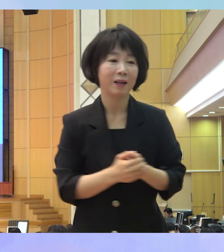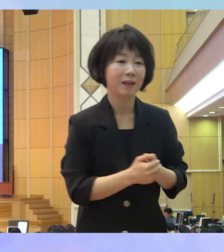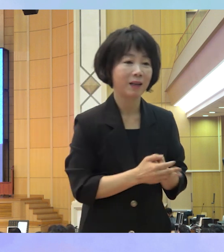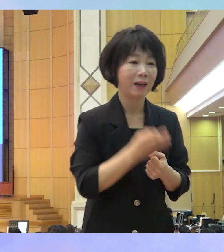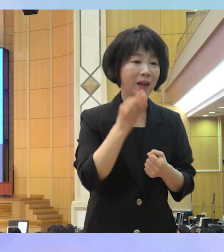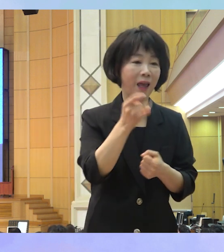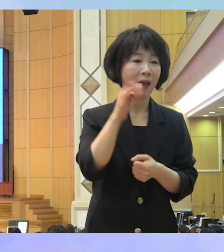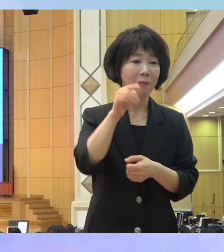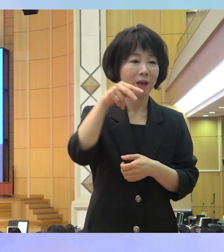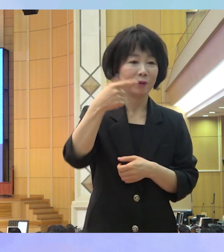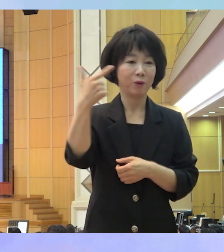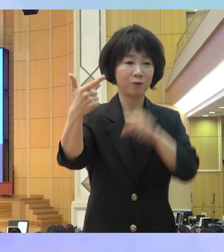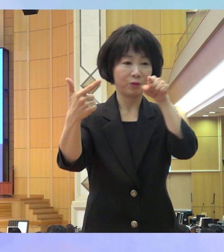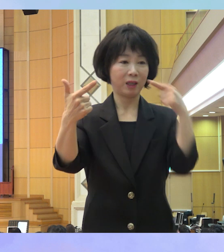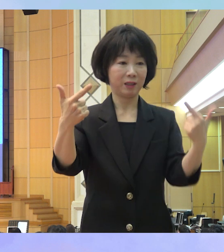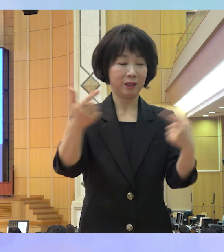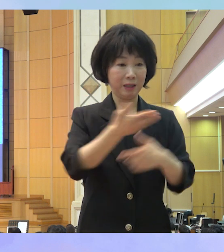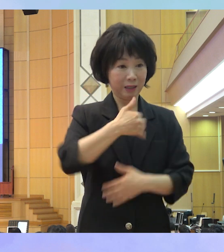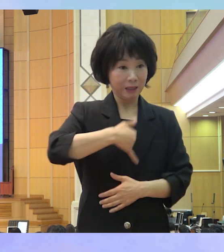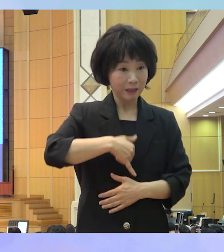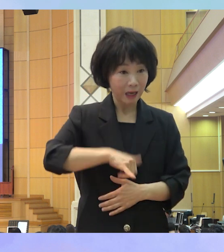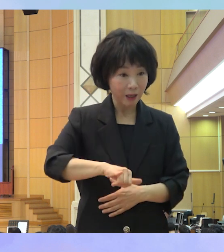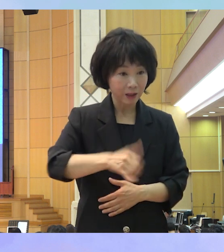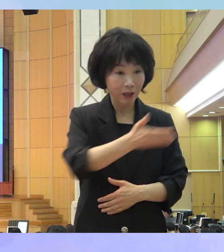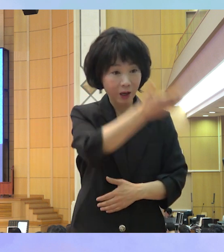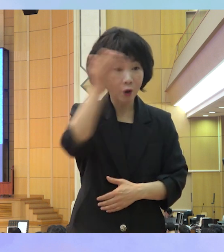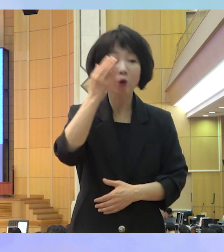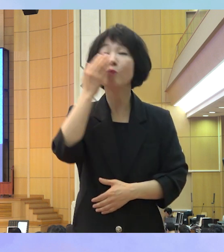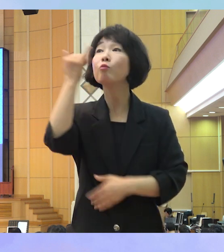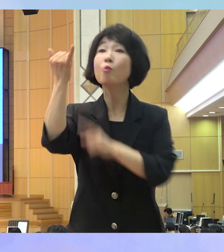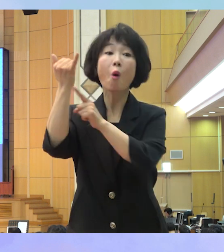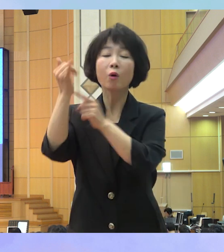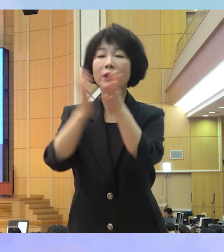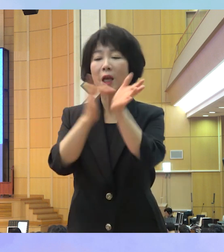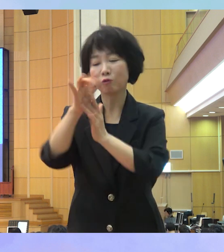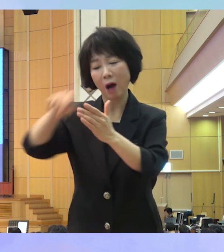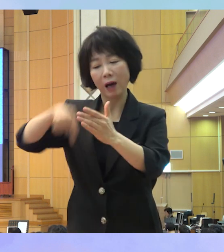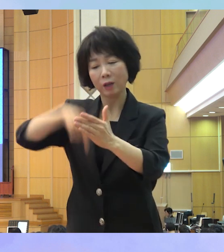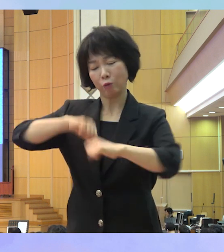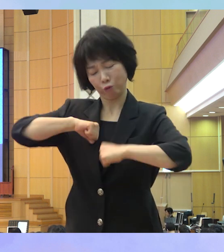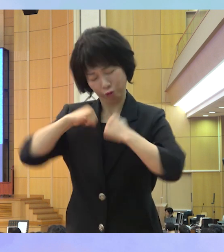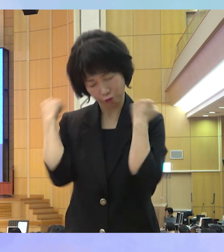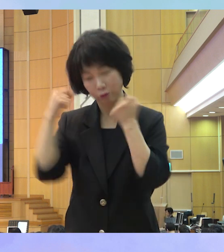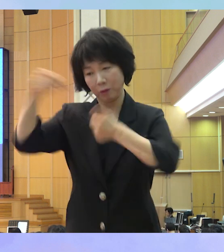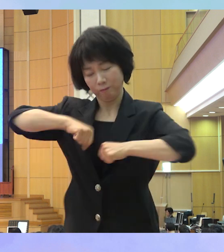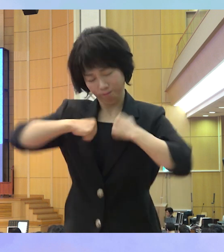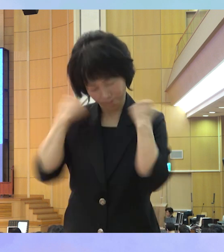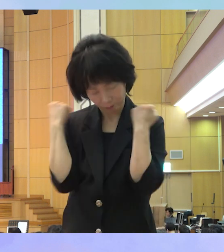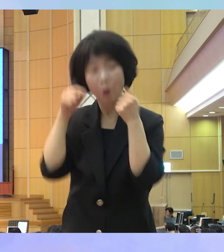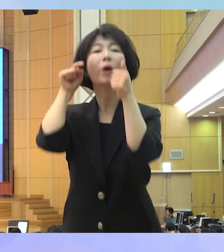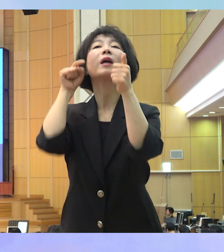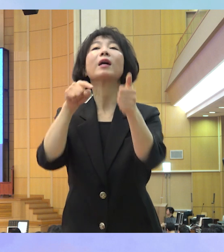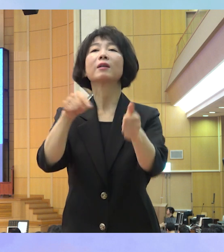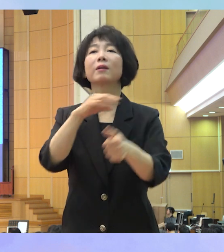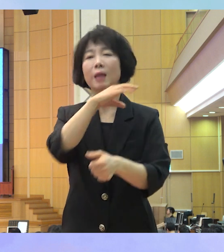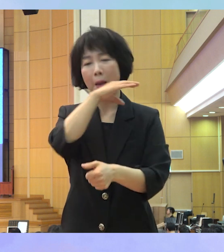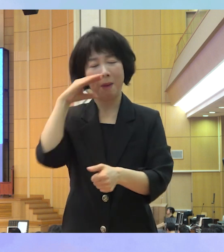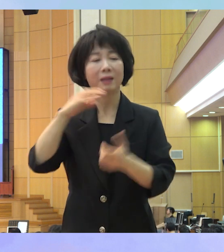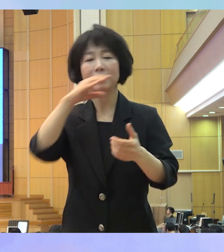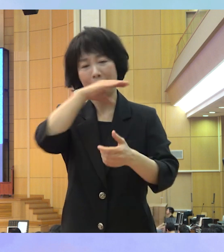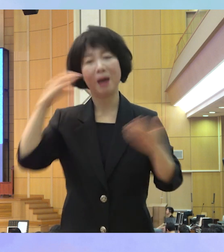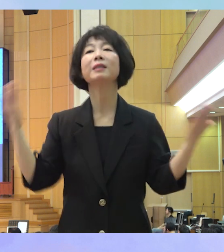말씀인데, 자녀들아 너희 부모를 주 안에서 뭐하라? 순종하라. 이것이 뭐하대요? 옳다는 거예요,